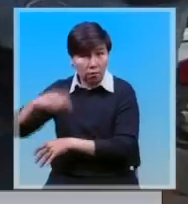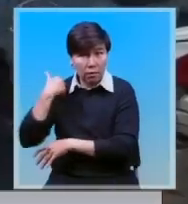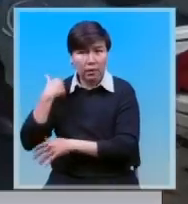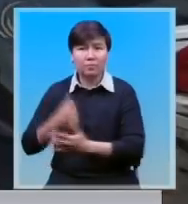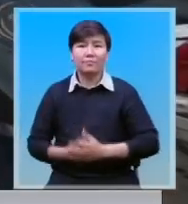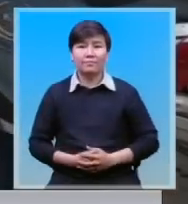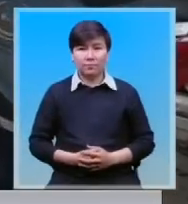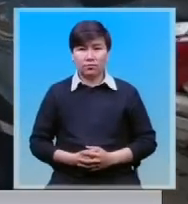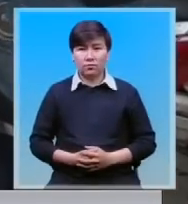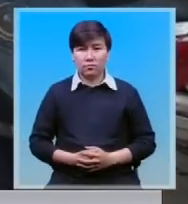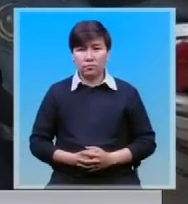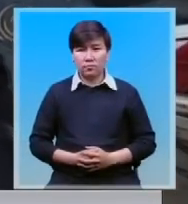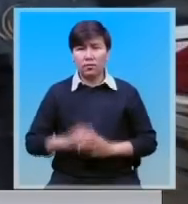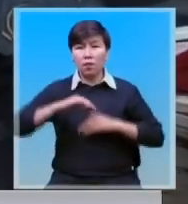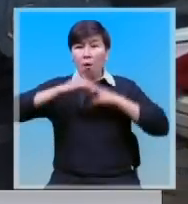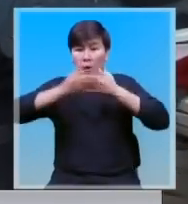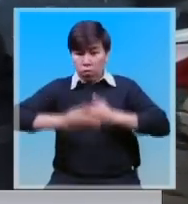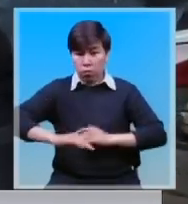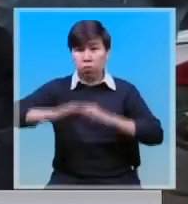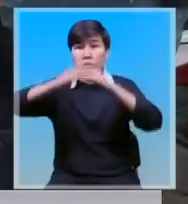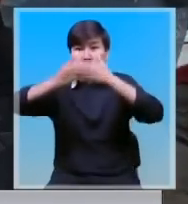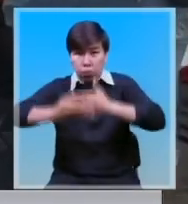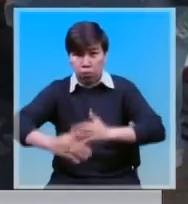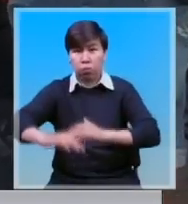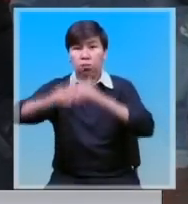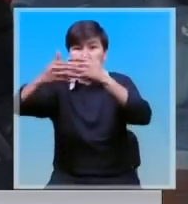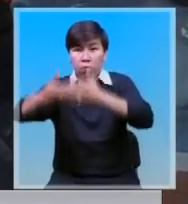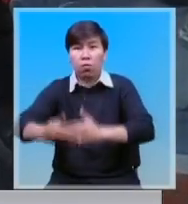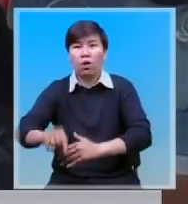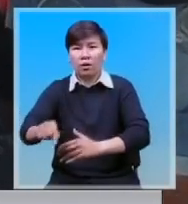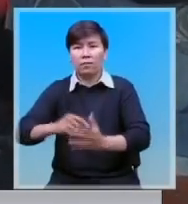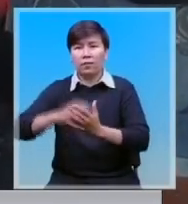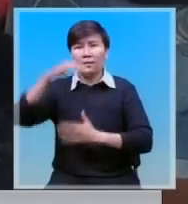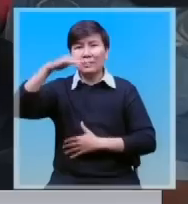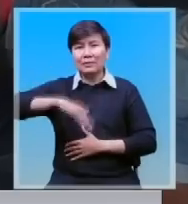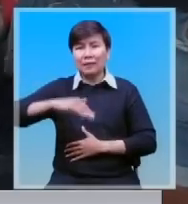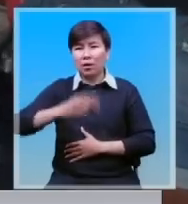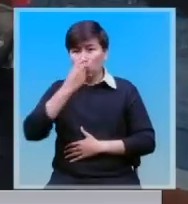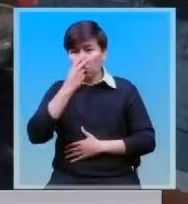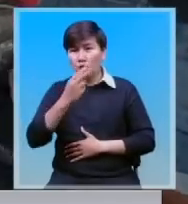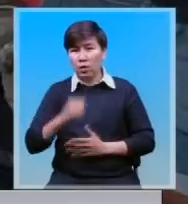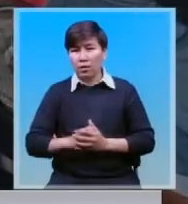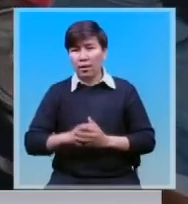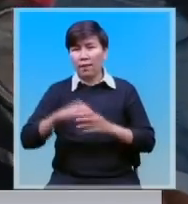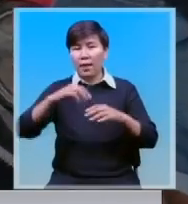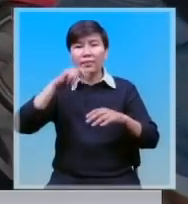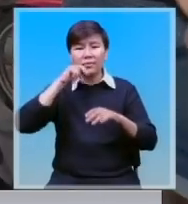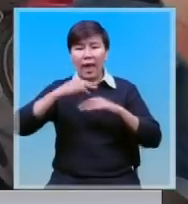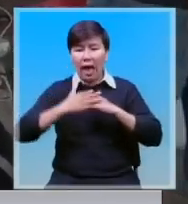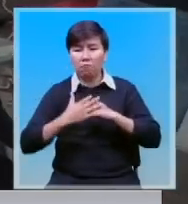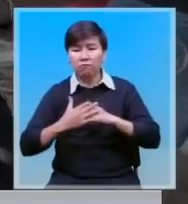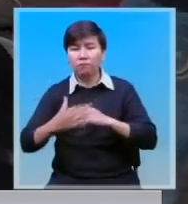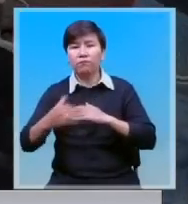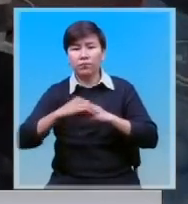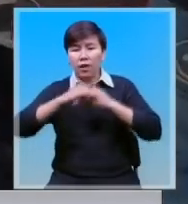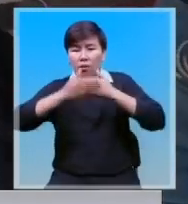ลเรื่องคลื่นก็ไม่เท่าไหร่ครับเพราะว่าพอช่วงไปช่วงเย็นก็น้ำจะระดับน้ำจะลดลงก็เหมือน